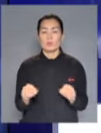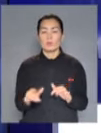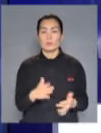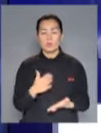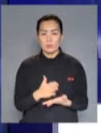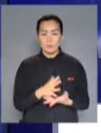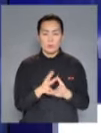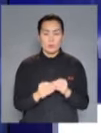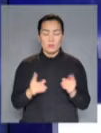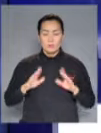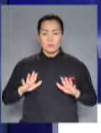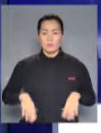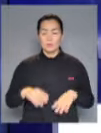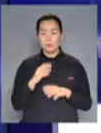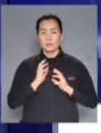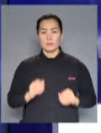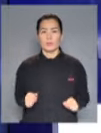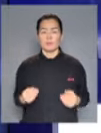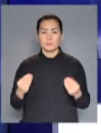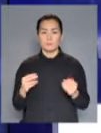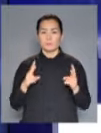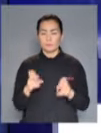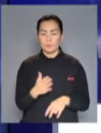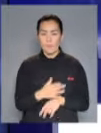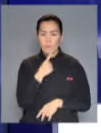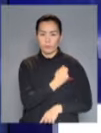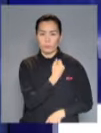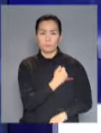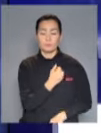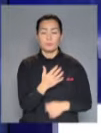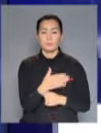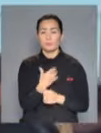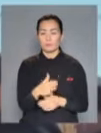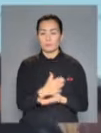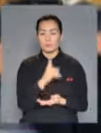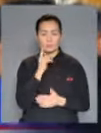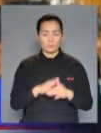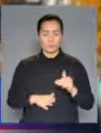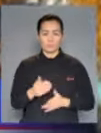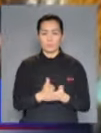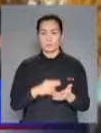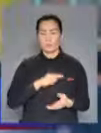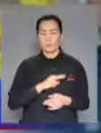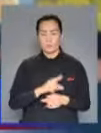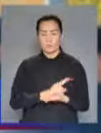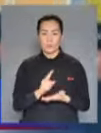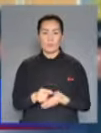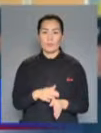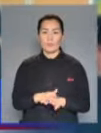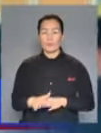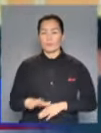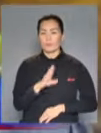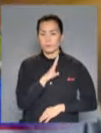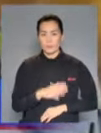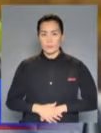рәсімі өтті. Жиын барысында ерлік пен даңқ нышаны саналатын жауынгерлік ту шығарылып, жас мамандар қызметтік міндеттерін абыроймен